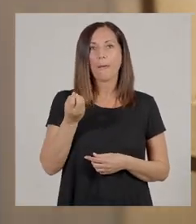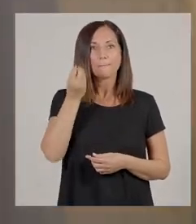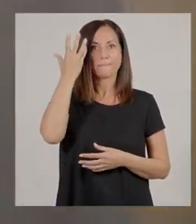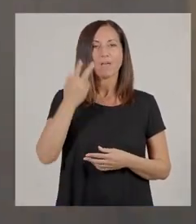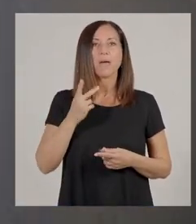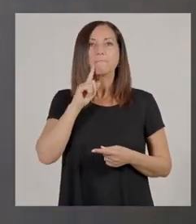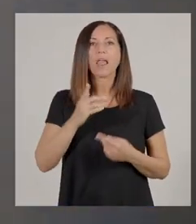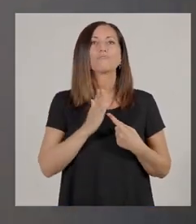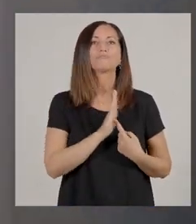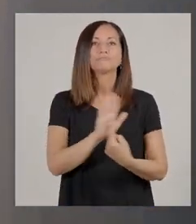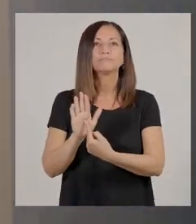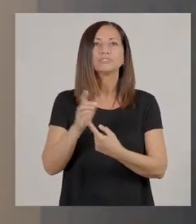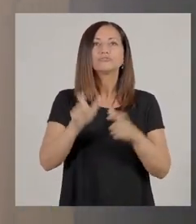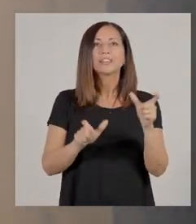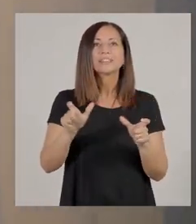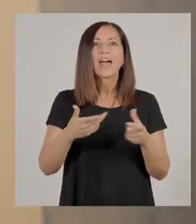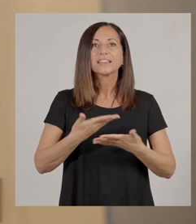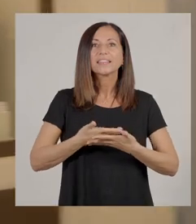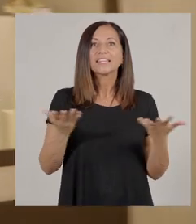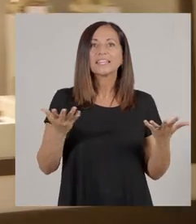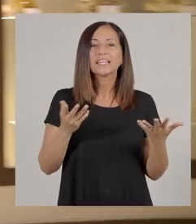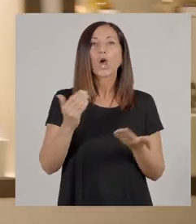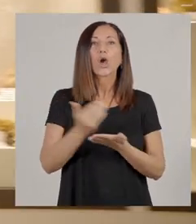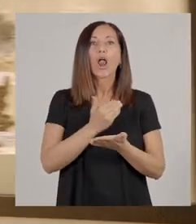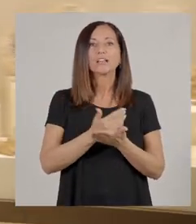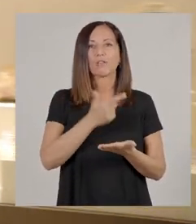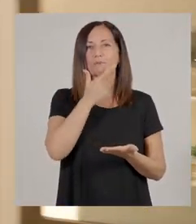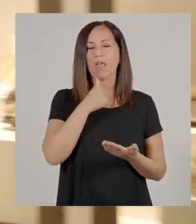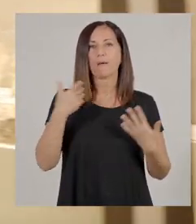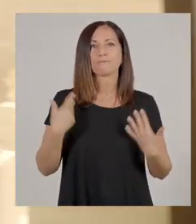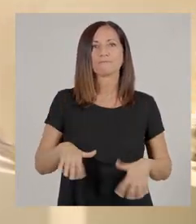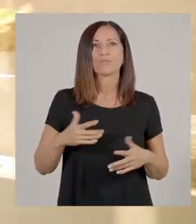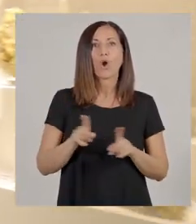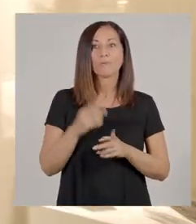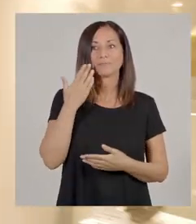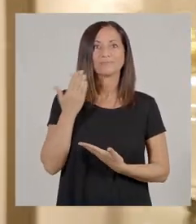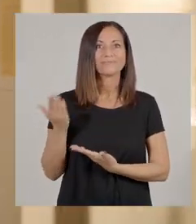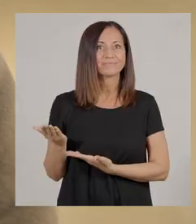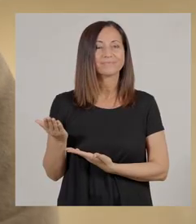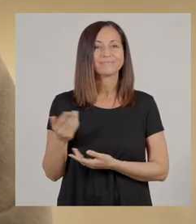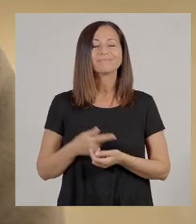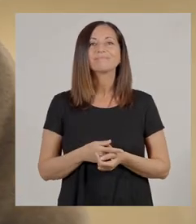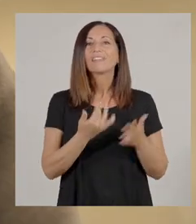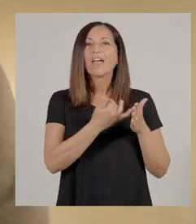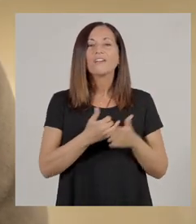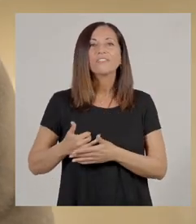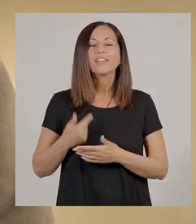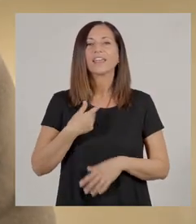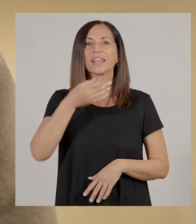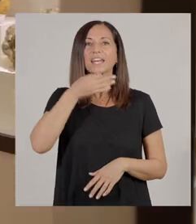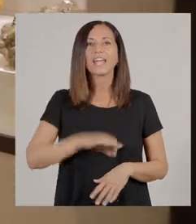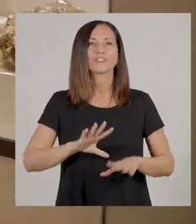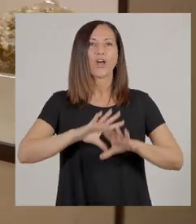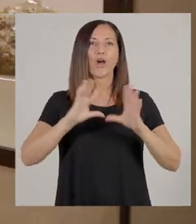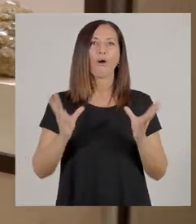testa di mettere a disposizione dei cittadini una collezione molto bella come questa. Siamo riusciti alla